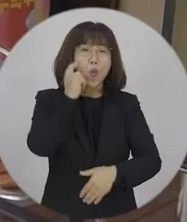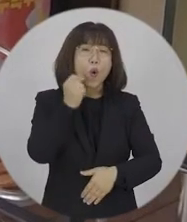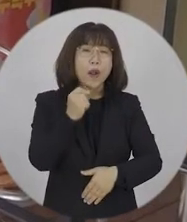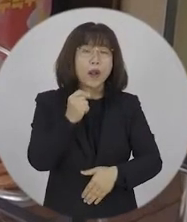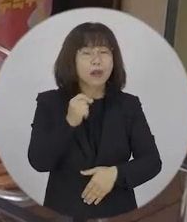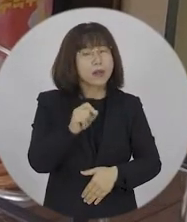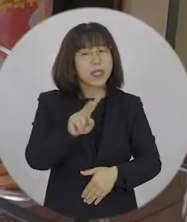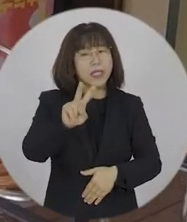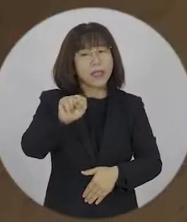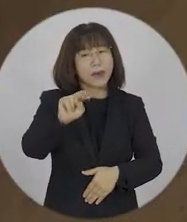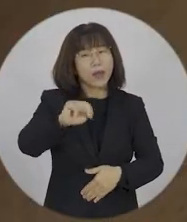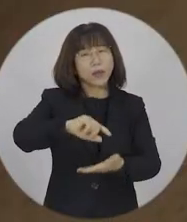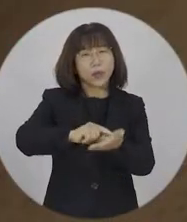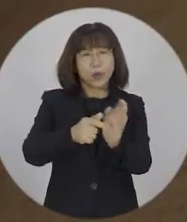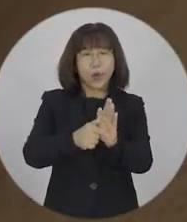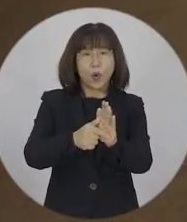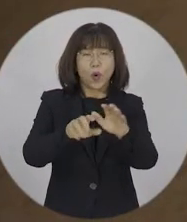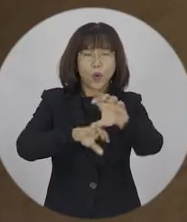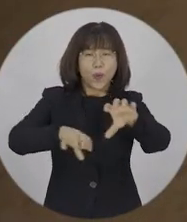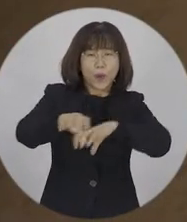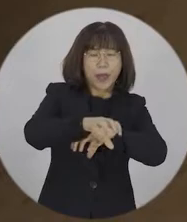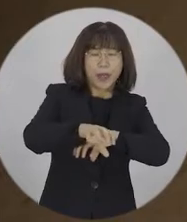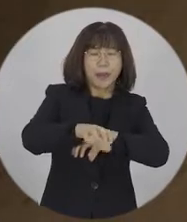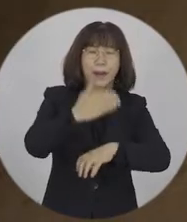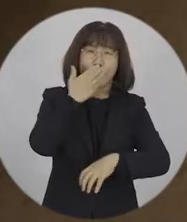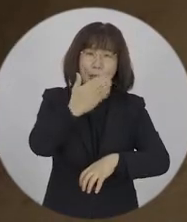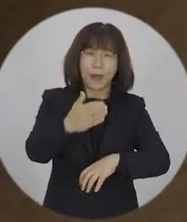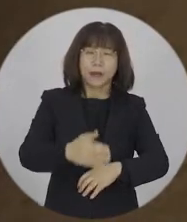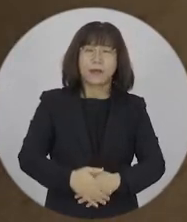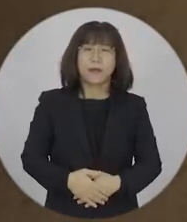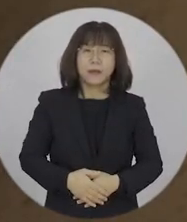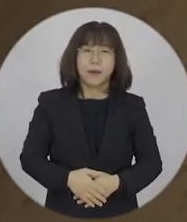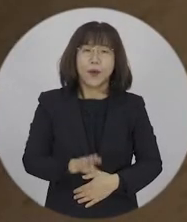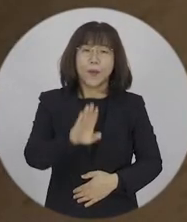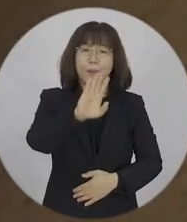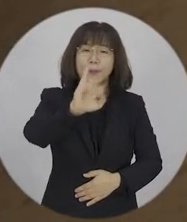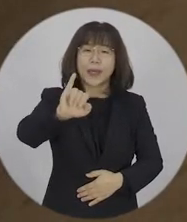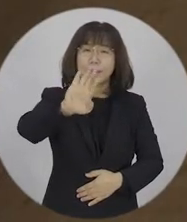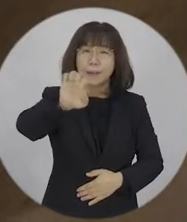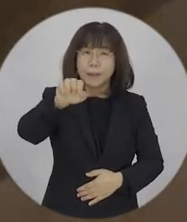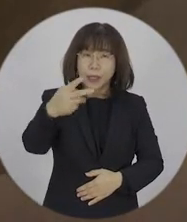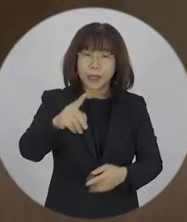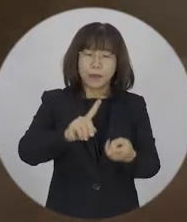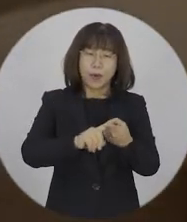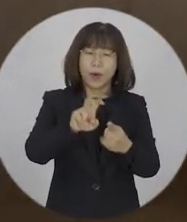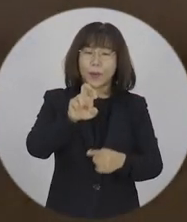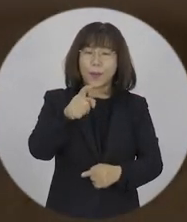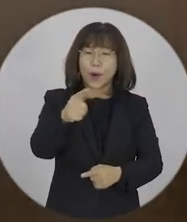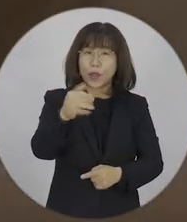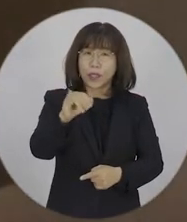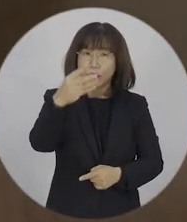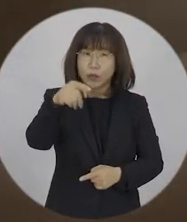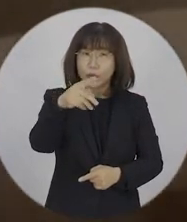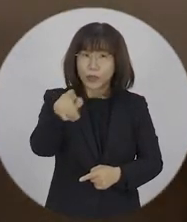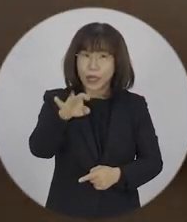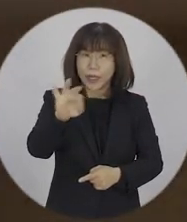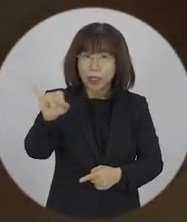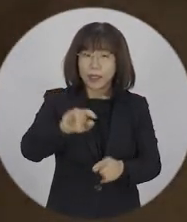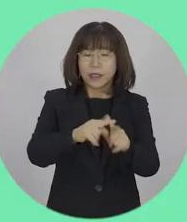월 최대 2만원까지 페이백 또 진행됩니다 구입은 b 풀 제로 페이 머니트리 등